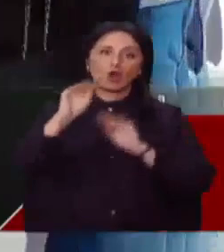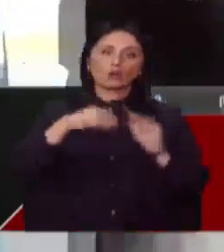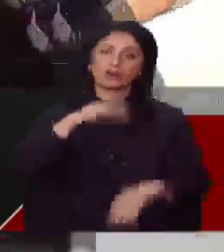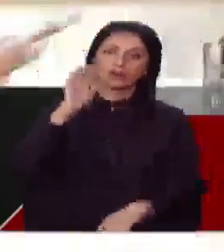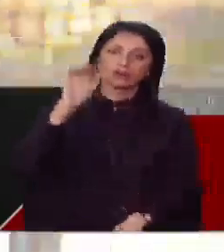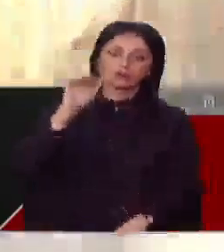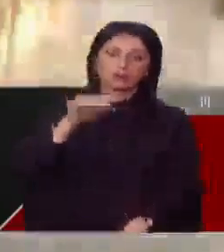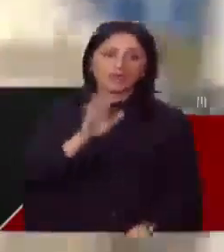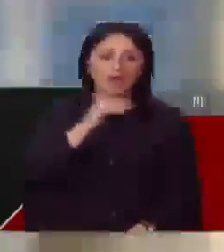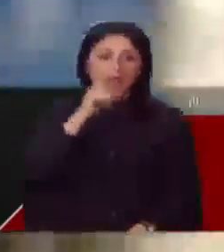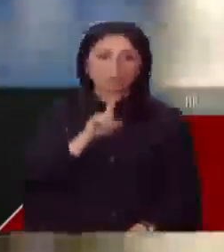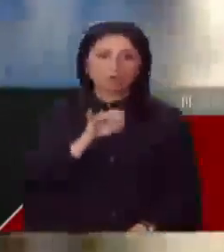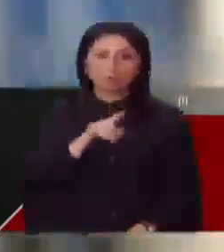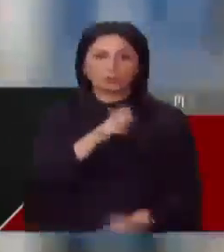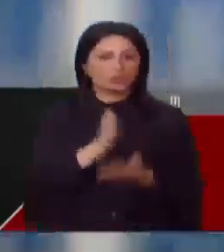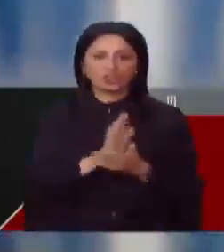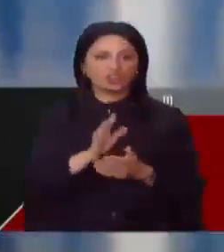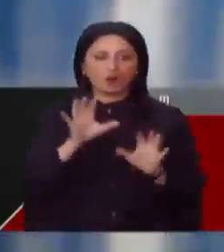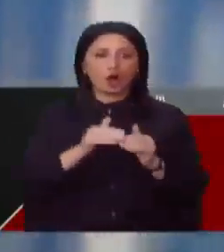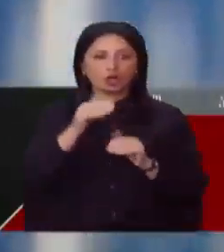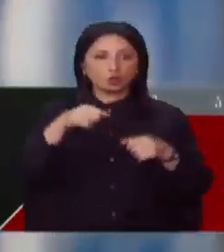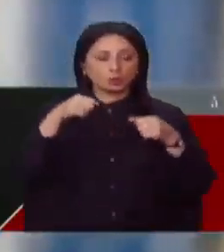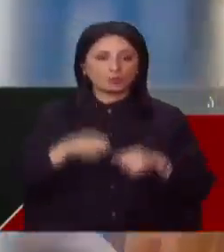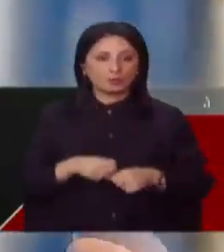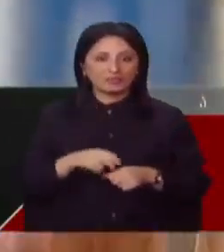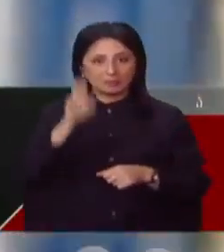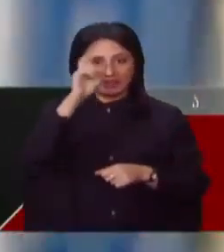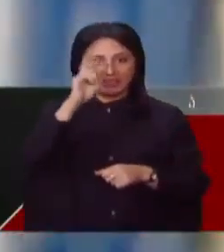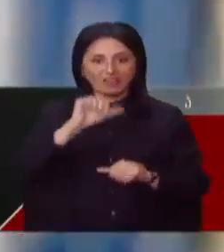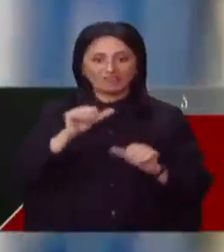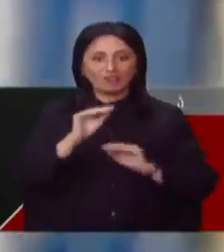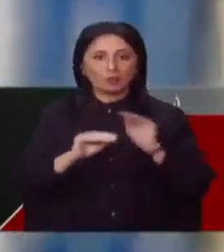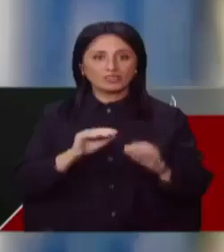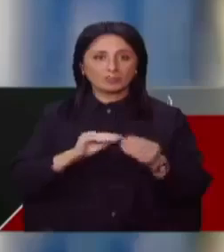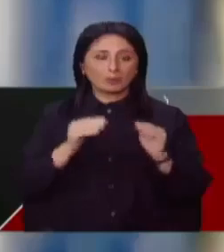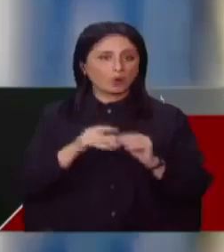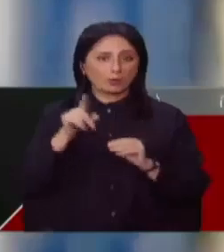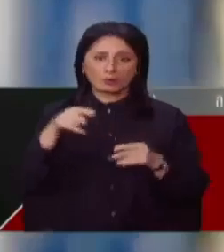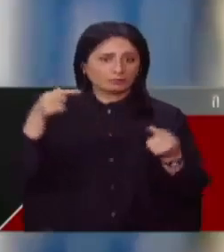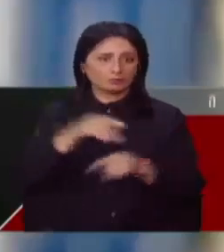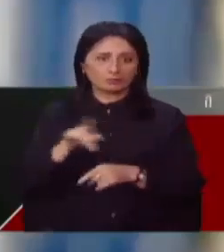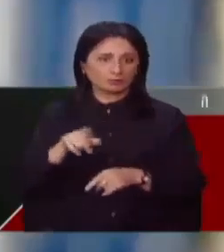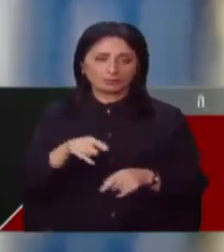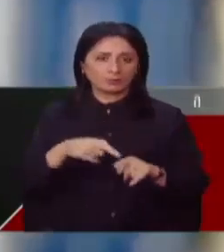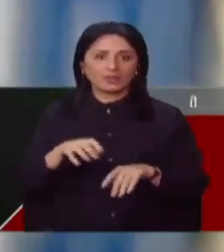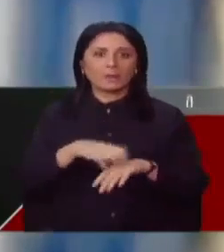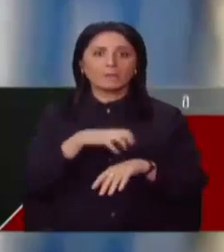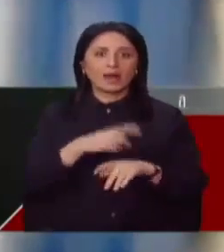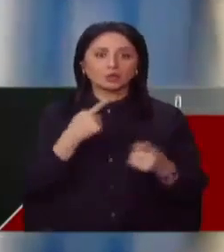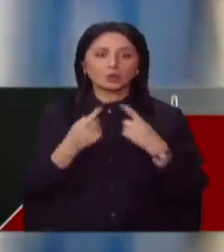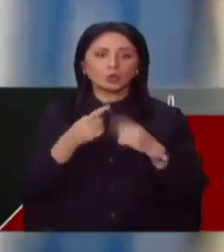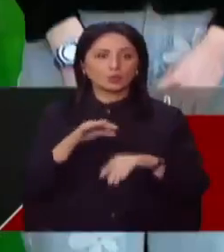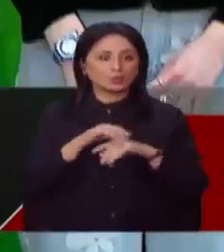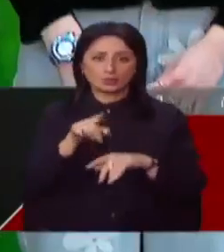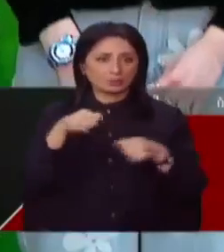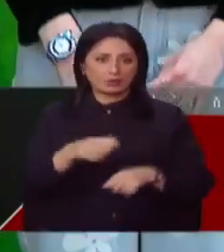ფორმირებაზე. ხალბატონ ზურაბიშვილს არ აქვს კონსტიტუციური უფლება მთავრობის ფორმირების პრობლემატიკას შეეხოს, ამ პარტიული